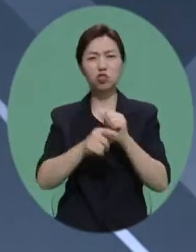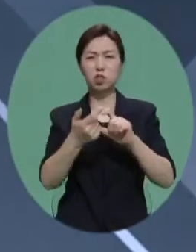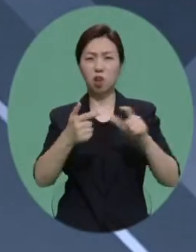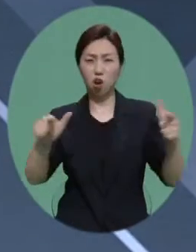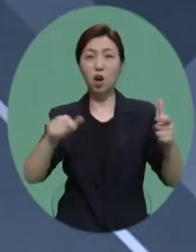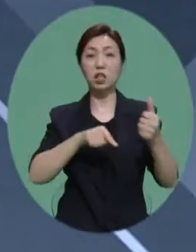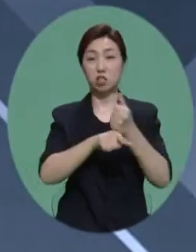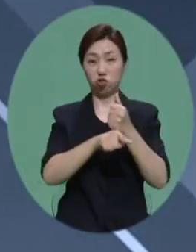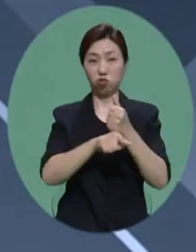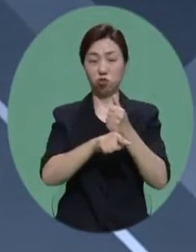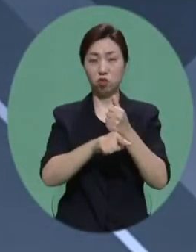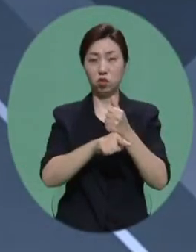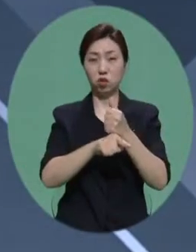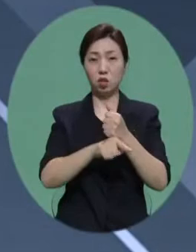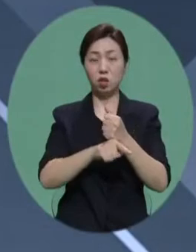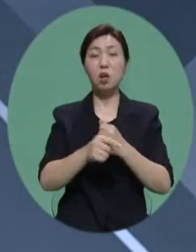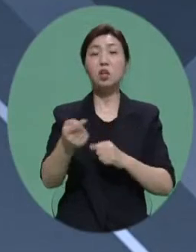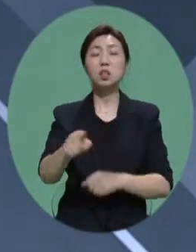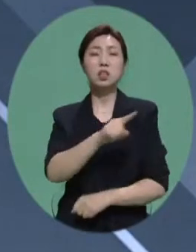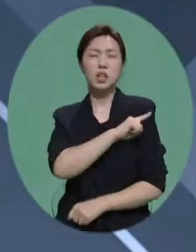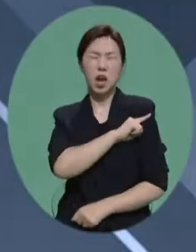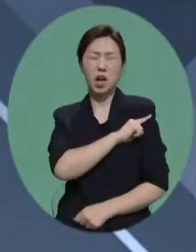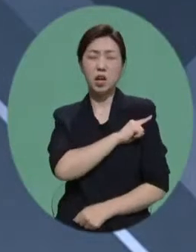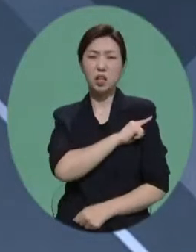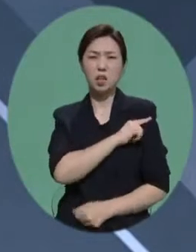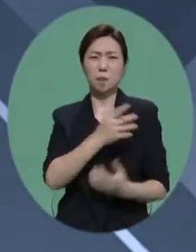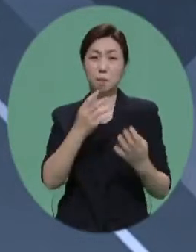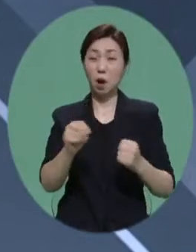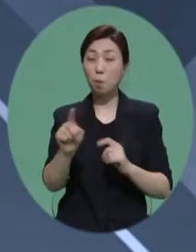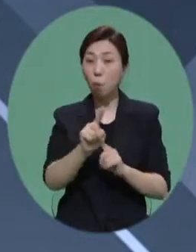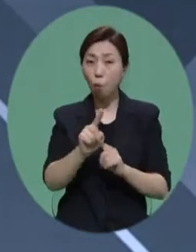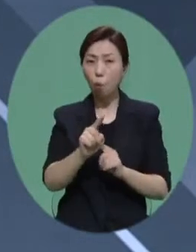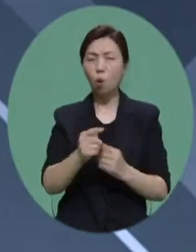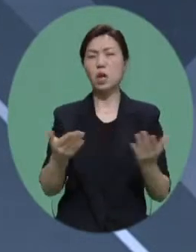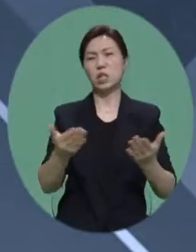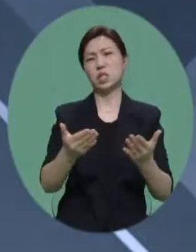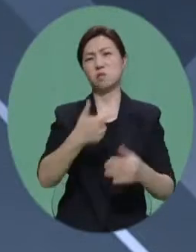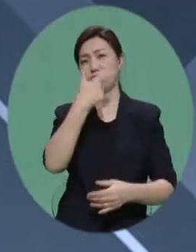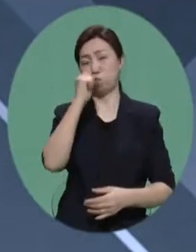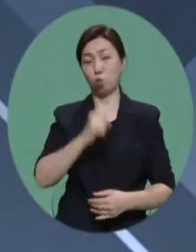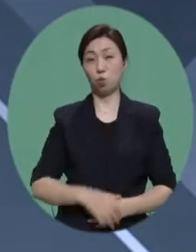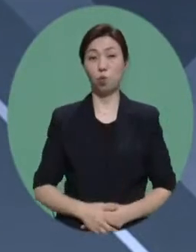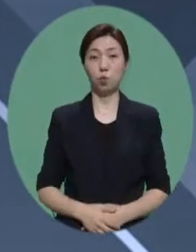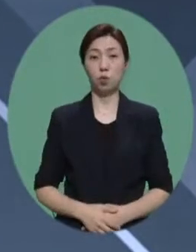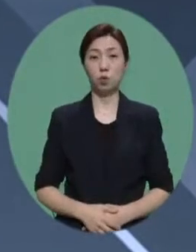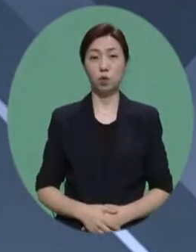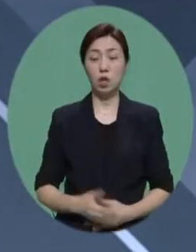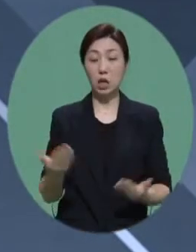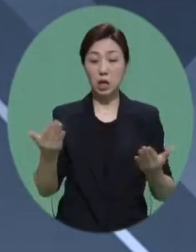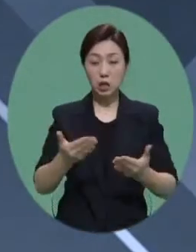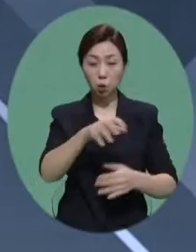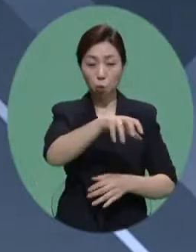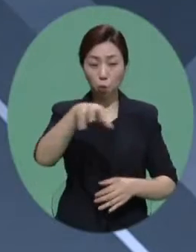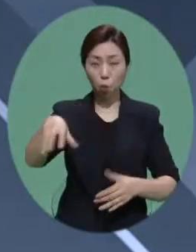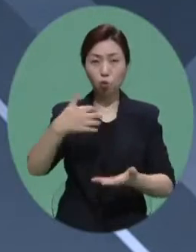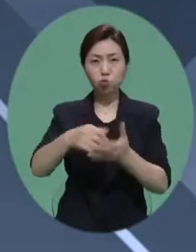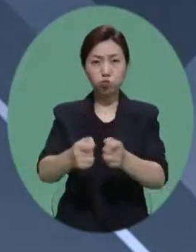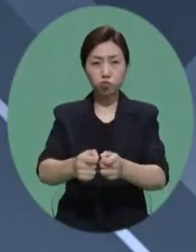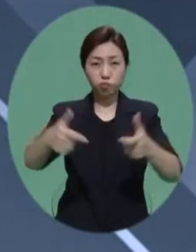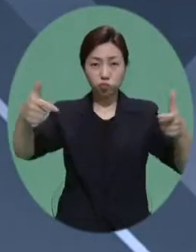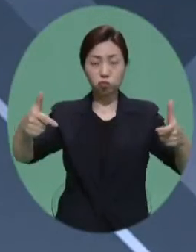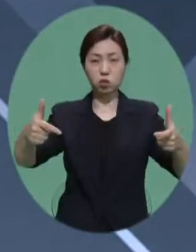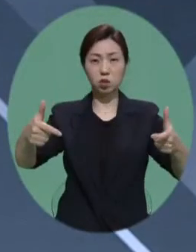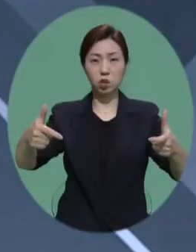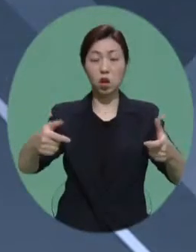제일 중요한 게 아마 일자리 문제 아닌가 싶습니다 일자리 자체를 좀 늘려야 합니다 일자리를 늘리기 위해서는 경제가